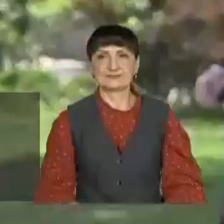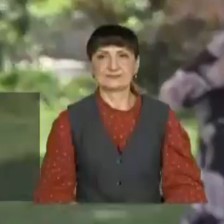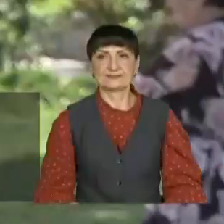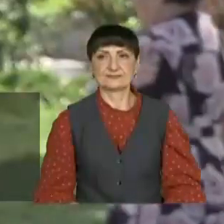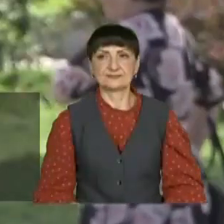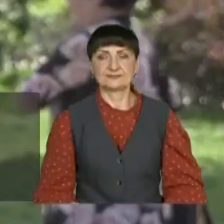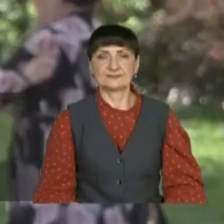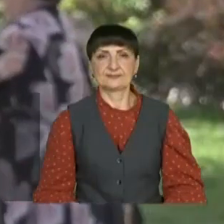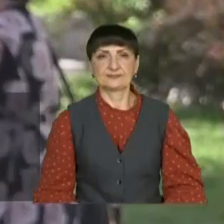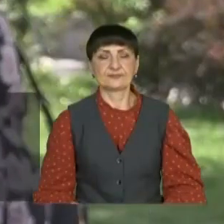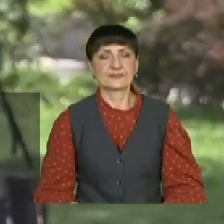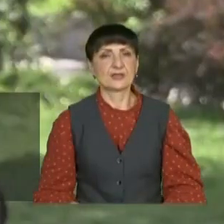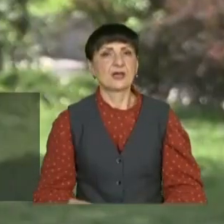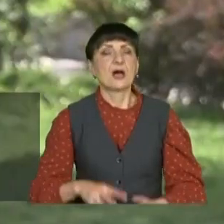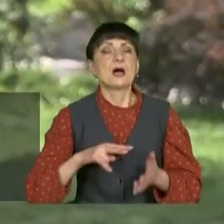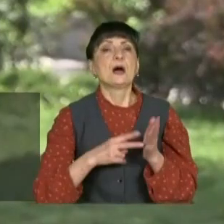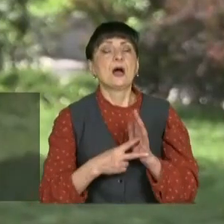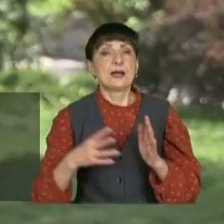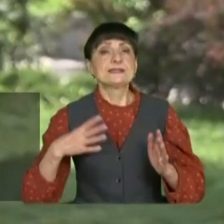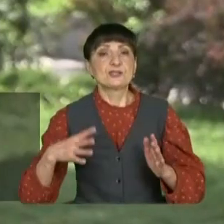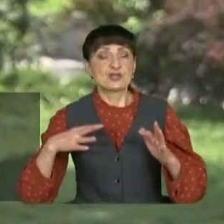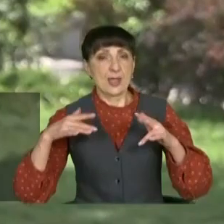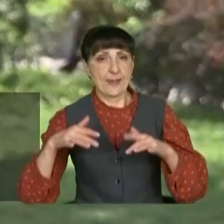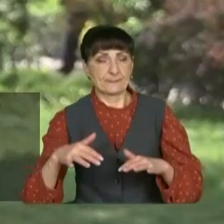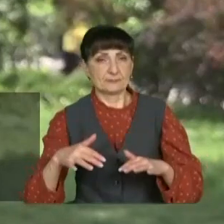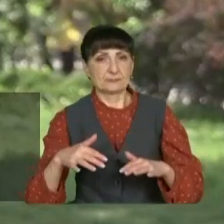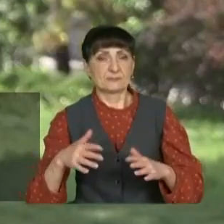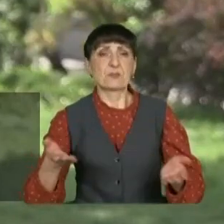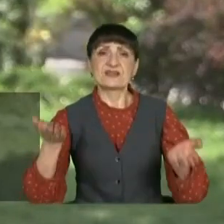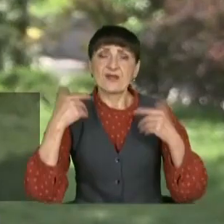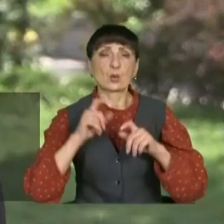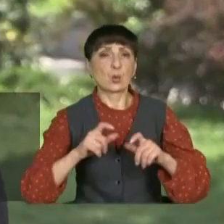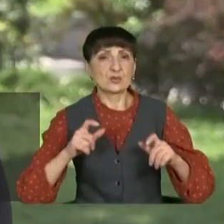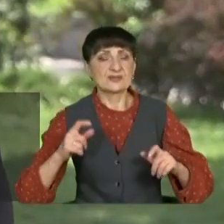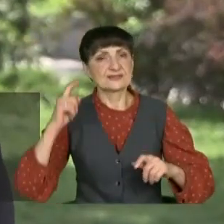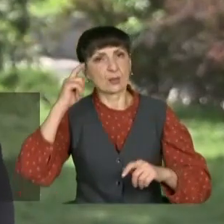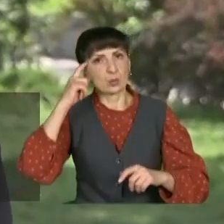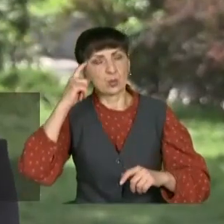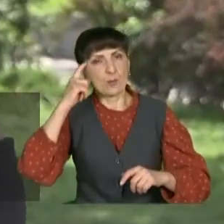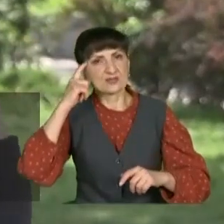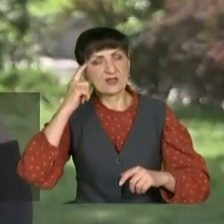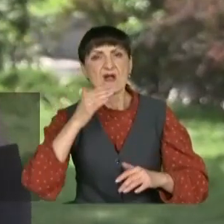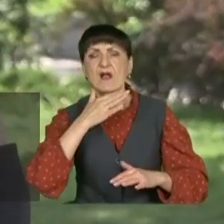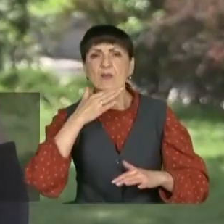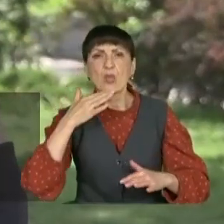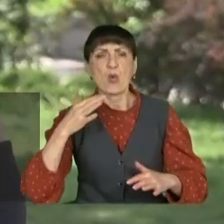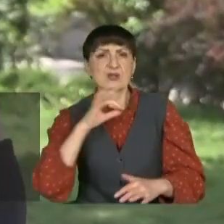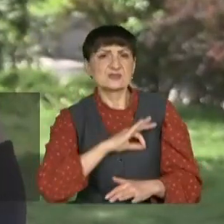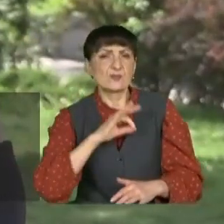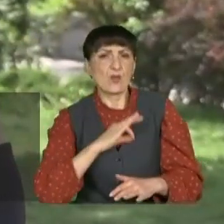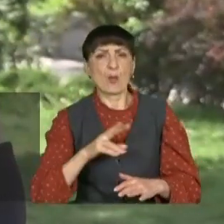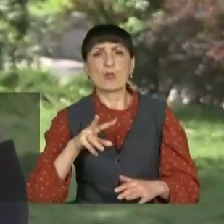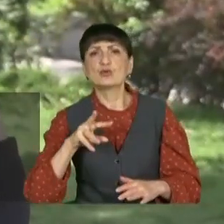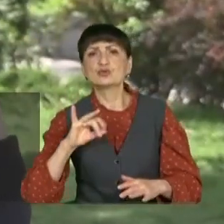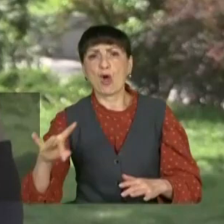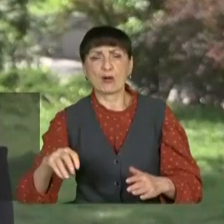проблемам стой целью чтобы м призывать людей именно задуматься О том как много они потребляют Как много Они